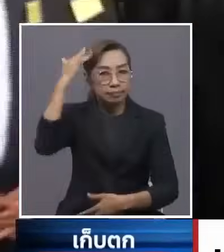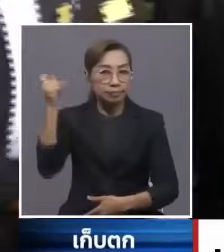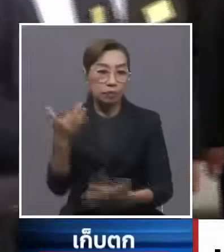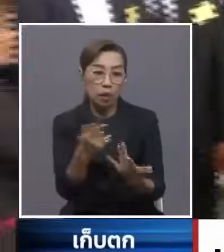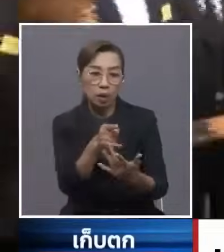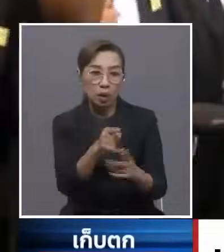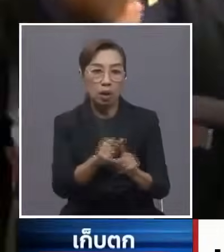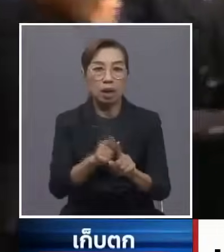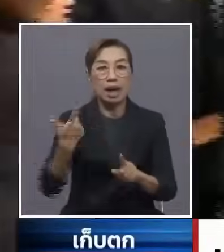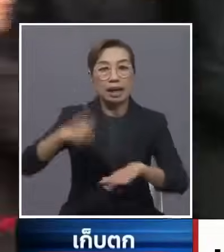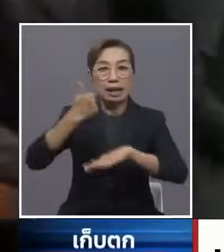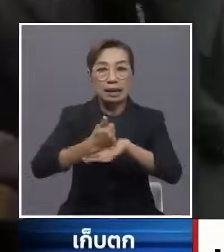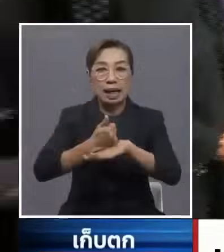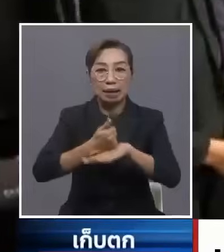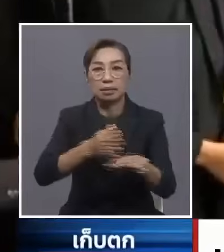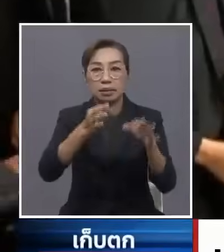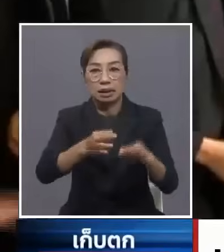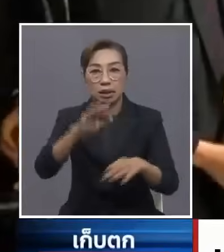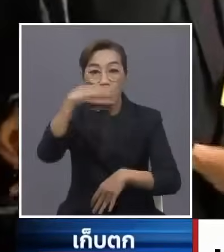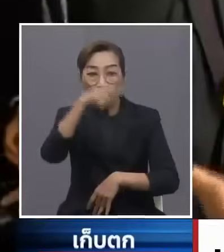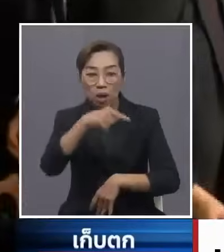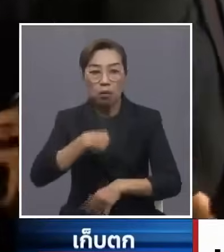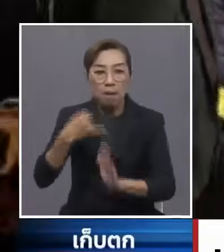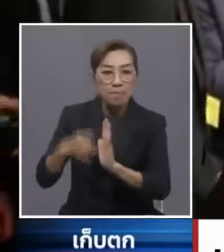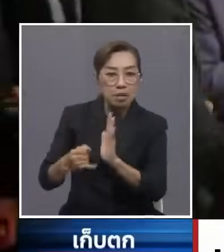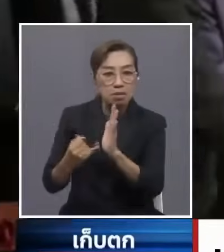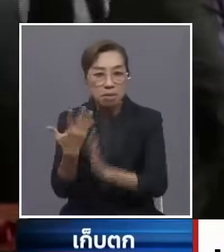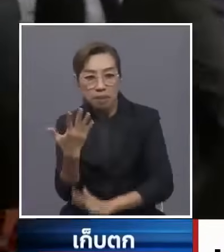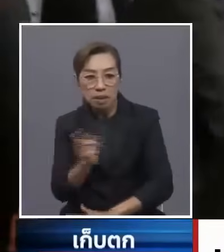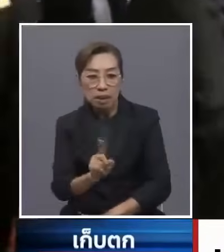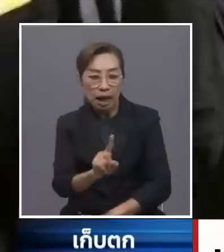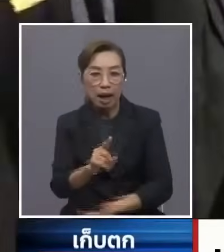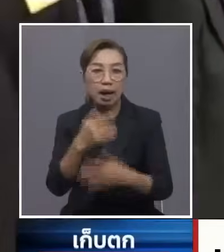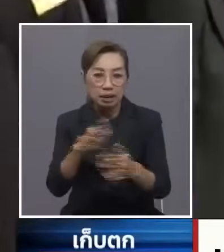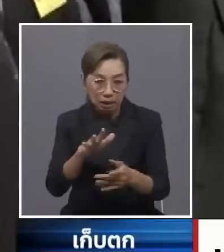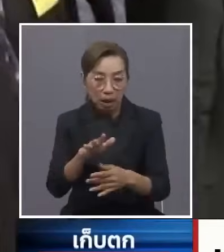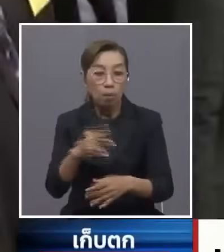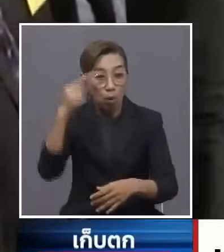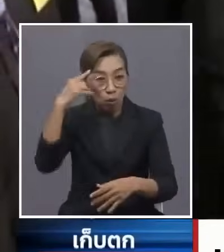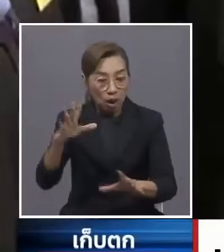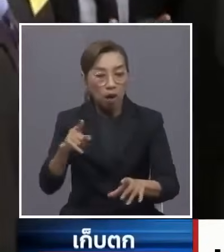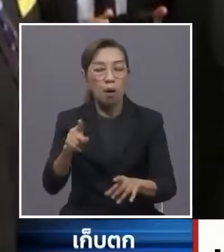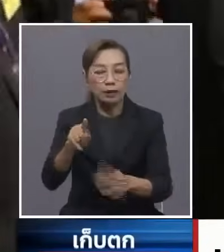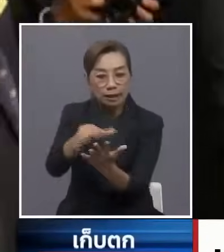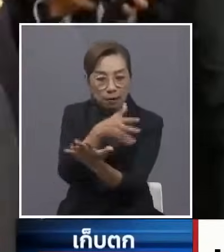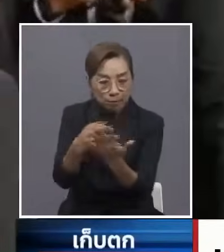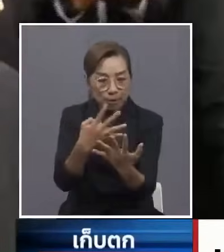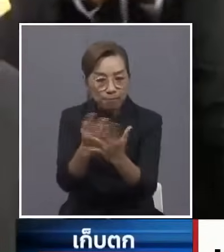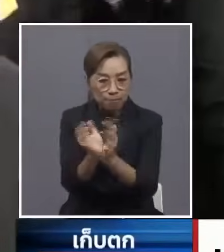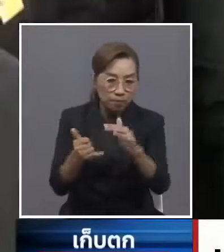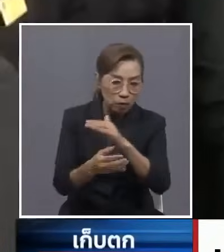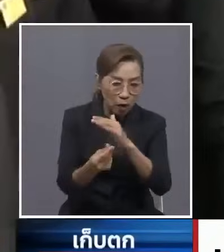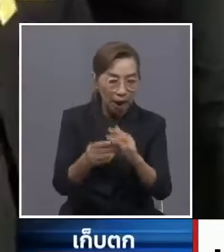โรโชว์อ่านคำพิพากษาลับหลังไปก่อนว่าผิดหรือไม่ผิดจะได้นับโทษทีเดียวแล้ววางแผนรับโทษเพื่อขอพระราชทานอภัยโทษ